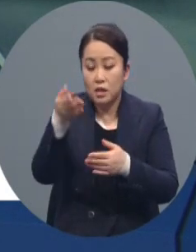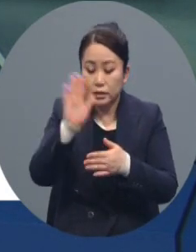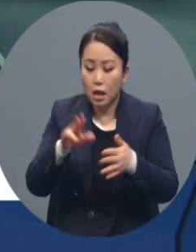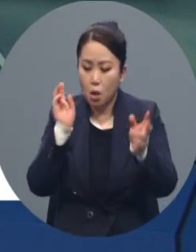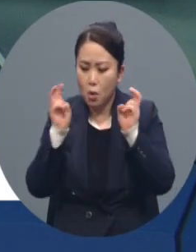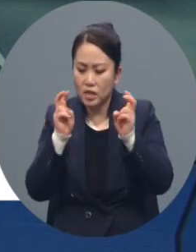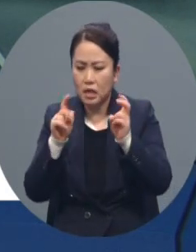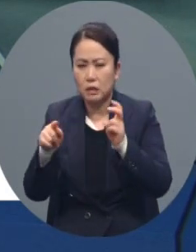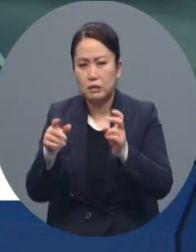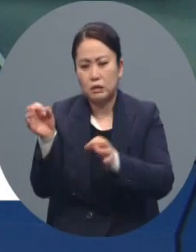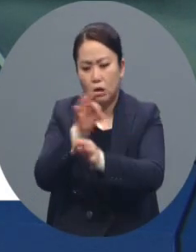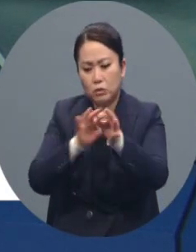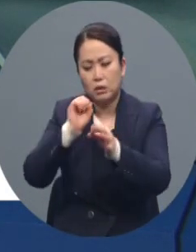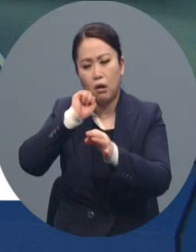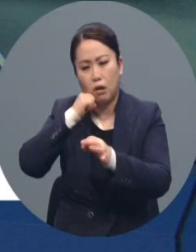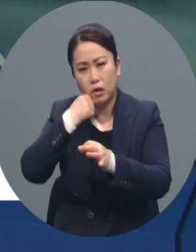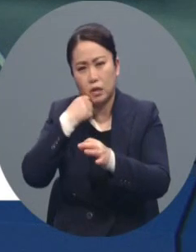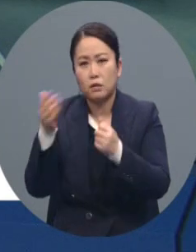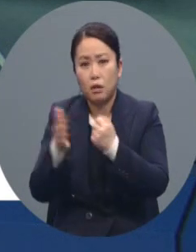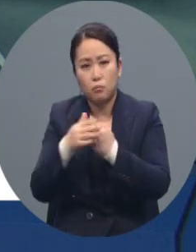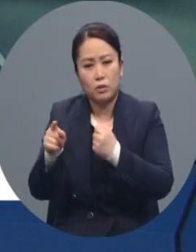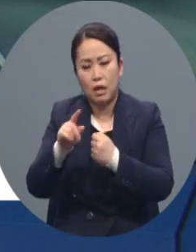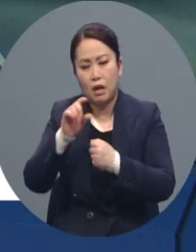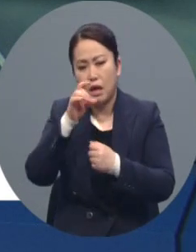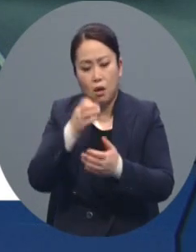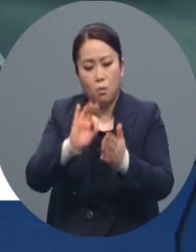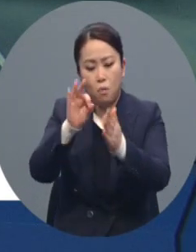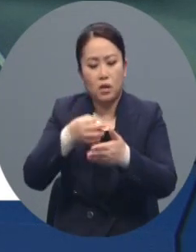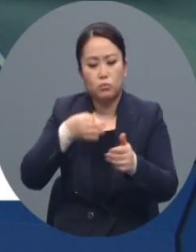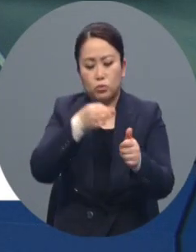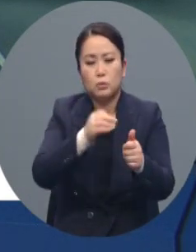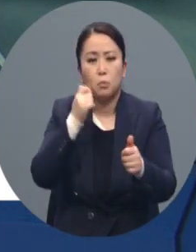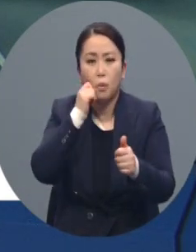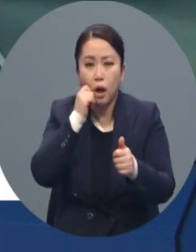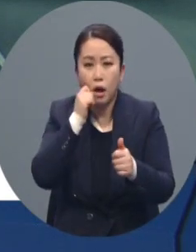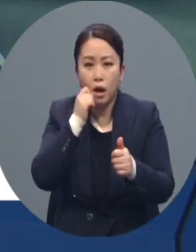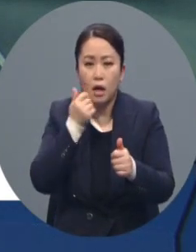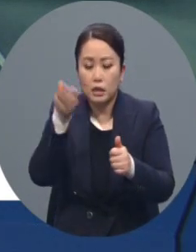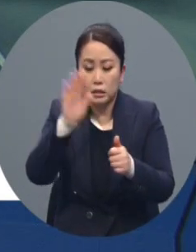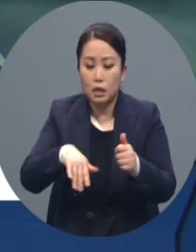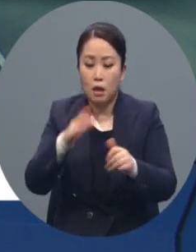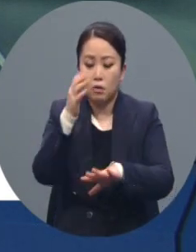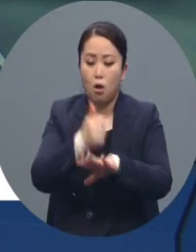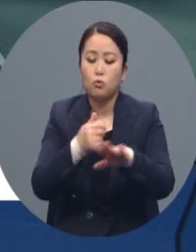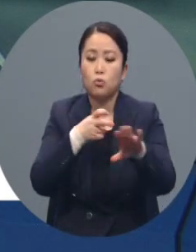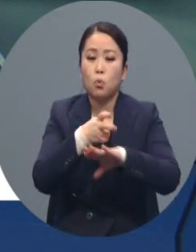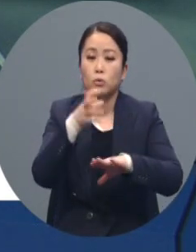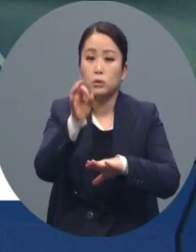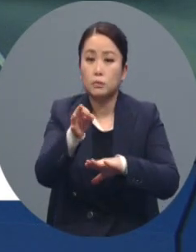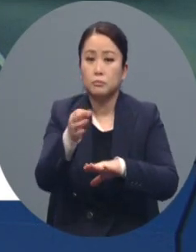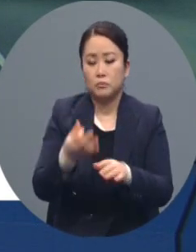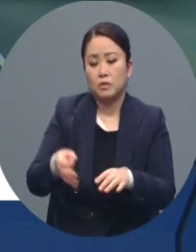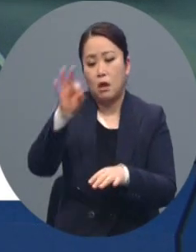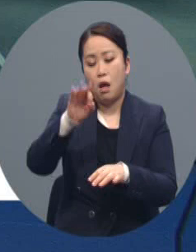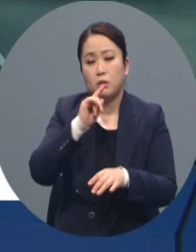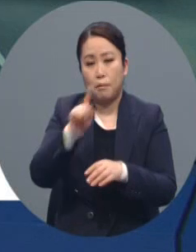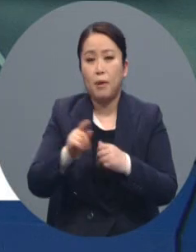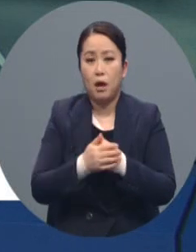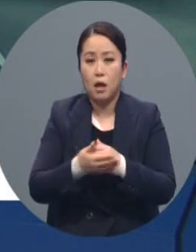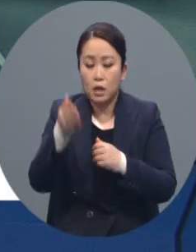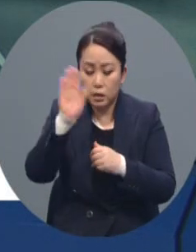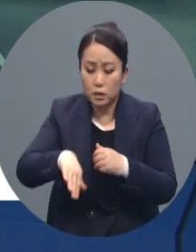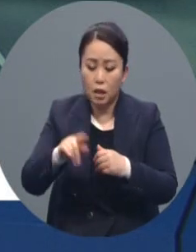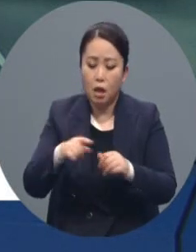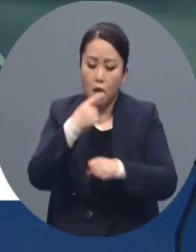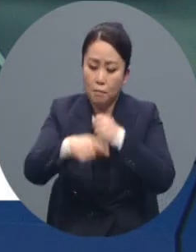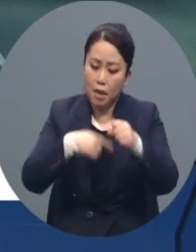때문에 어렵다는 입장입니다. 결국 요금을 올릴 수밖에 없다는 건데 매년 시로부터 수천억 원씩 혈세 지원을